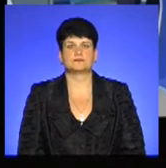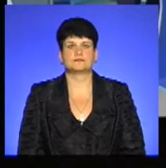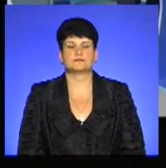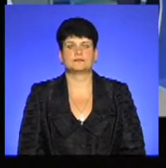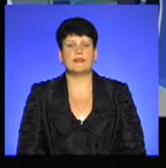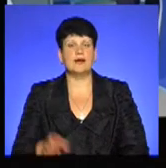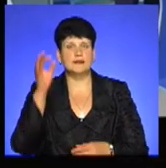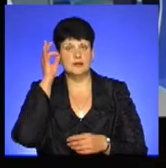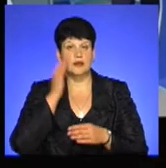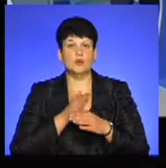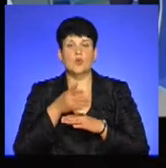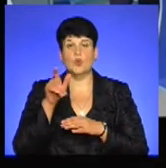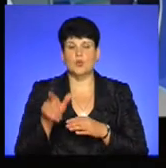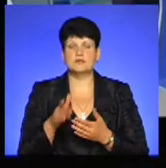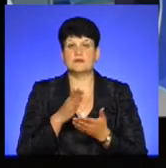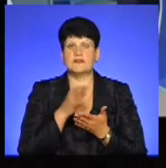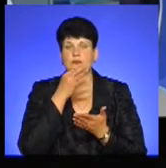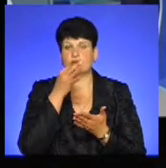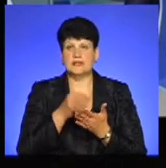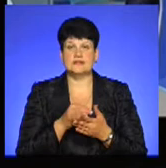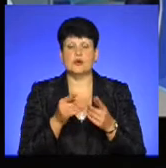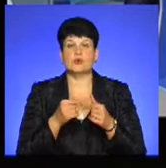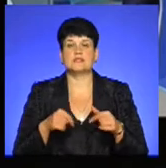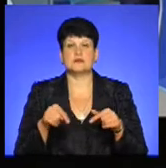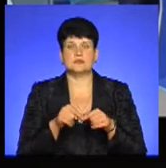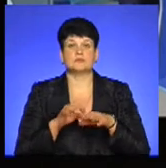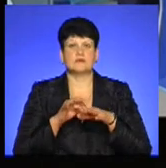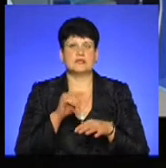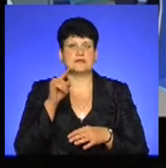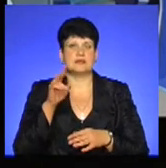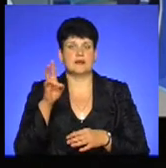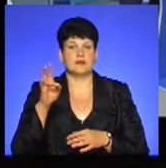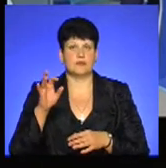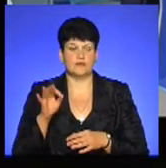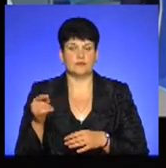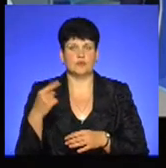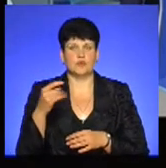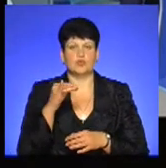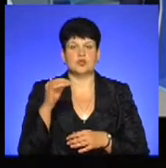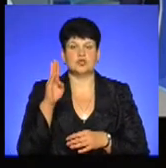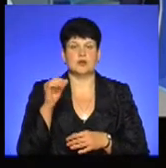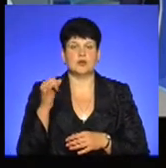Нагадаю, гостем нашої студії є відповідальний за організацію зовнішнього незалежного оцінювання на Тернопільщині Юрій Шейнюк.